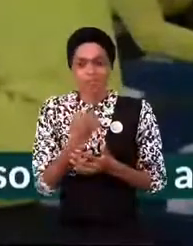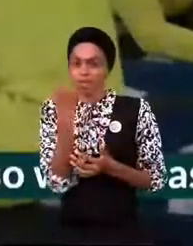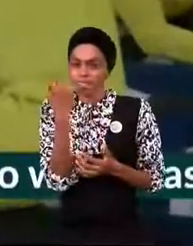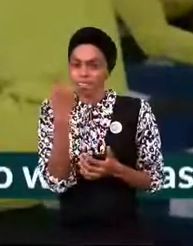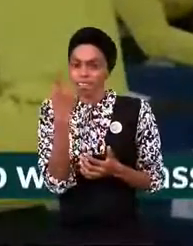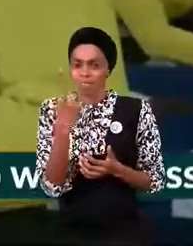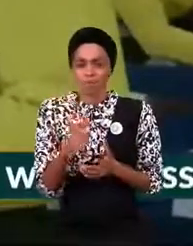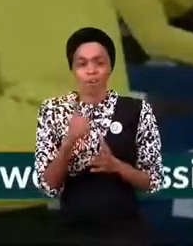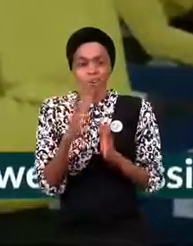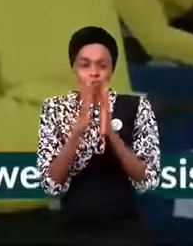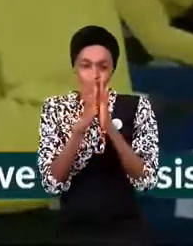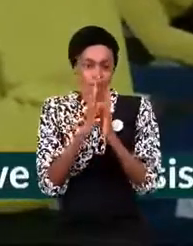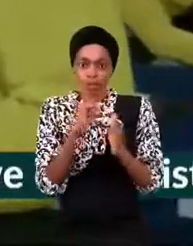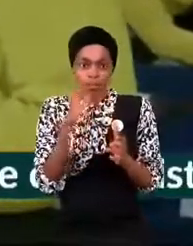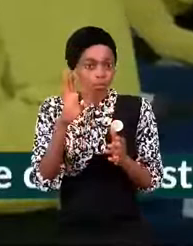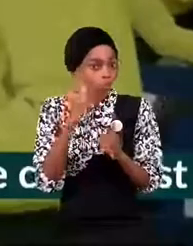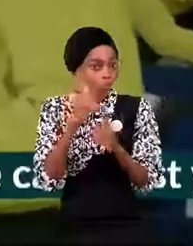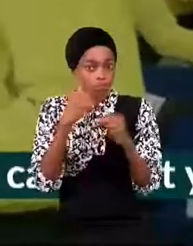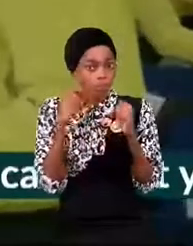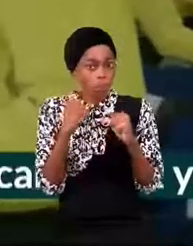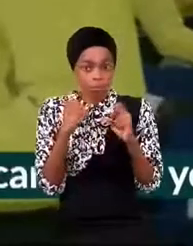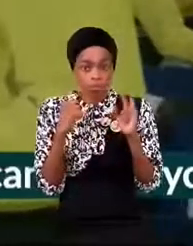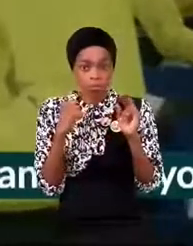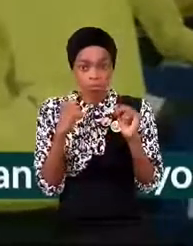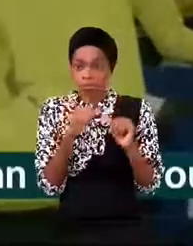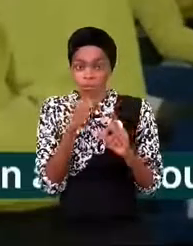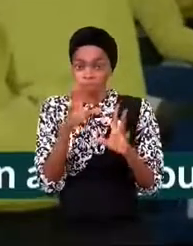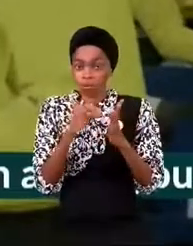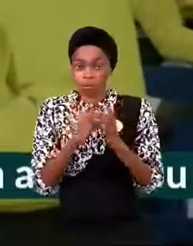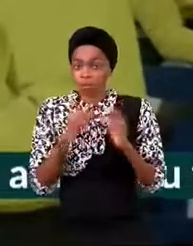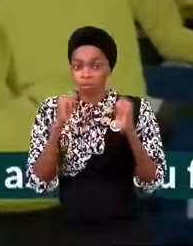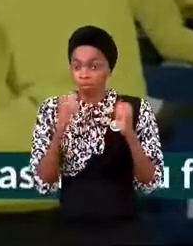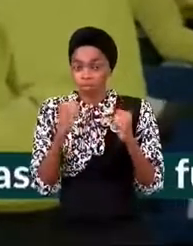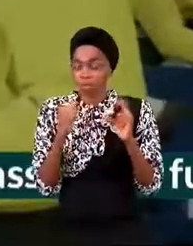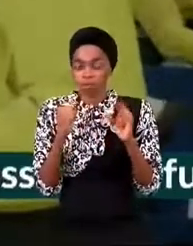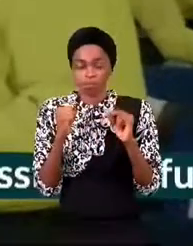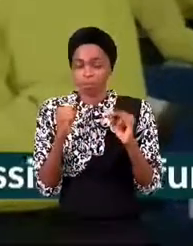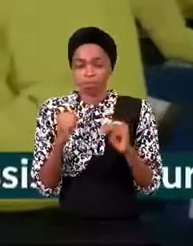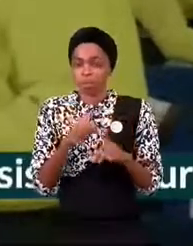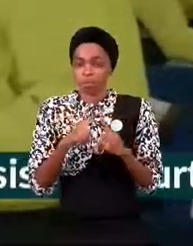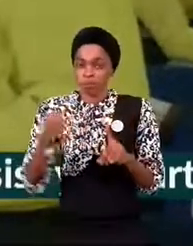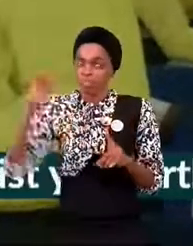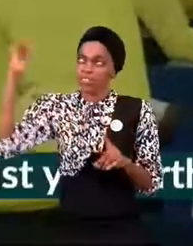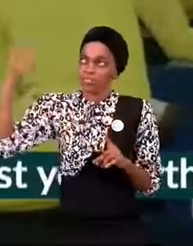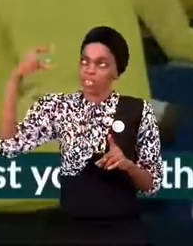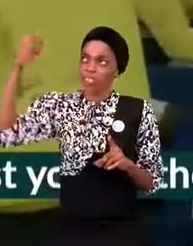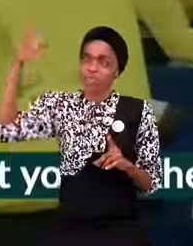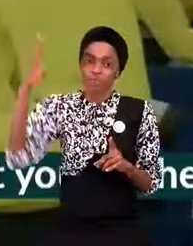donnée, encouragez-les. Et comme nous savons, de grands miracles vont se produire